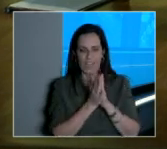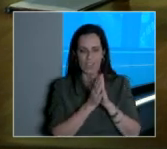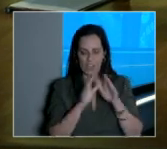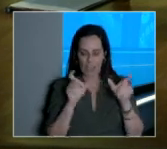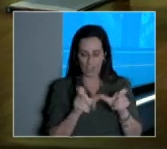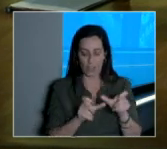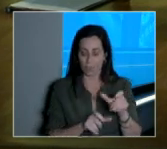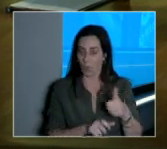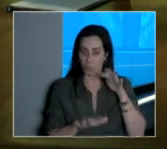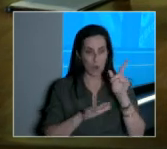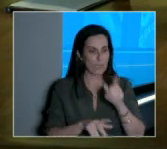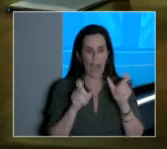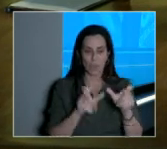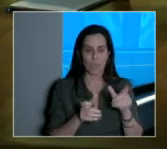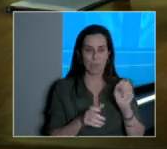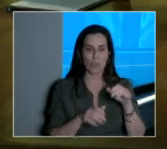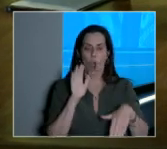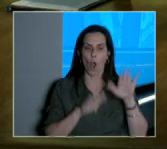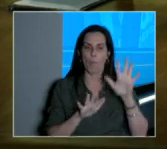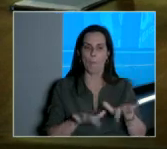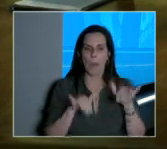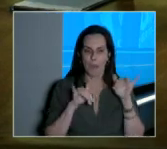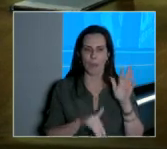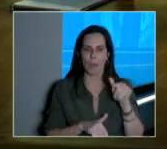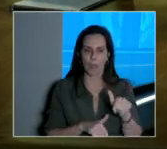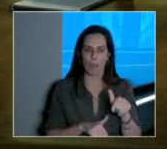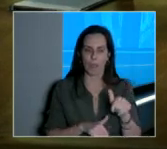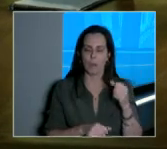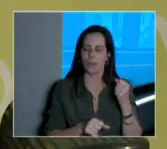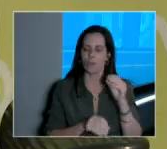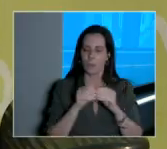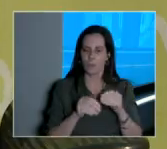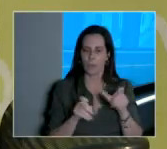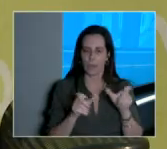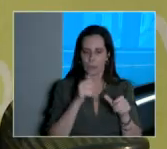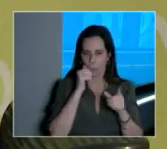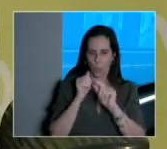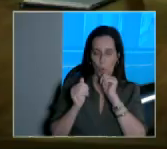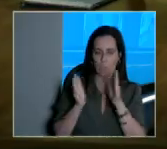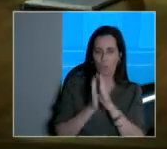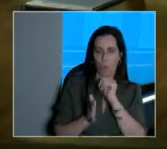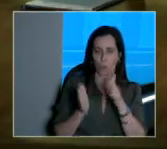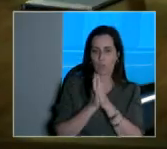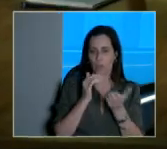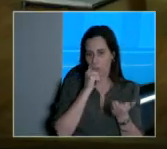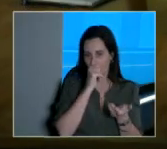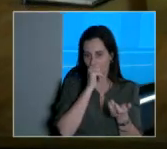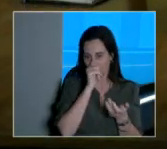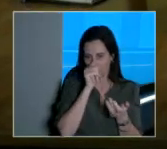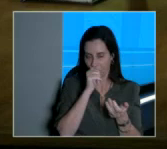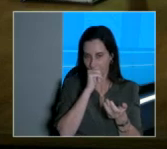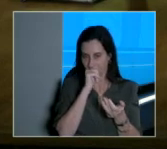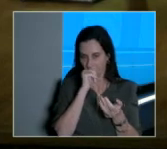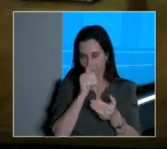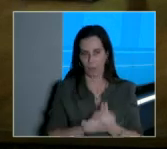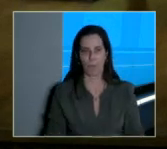ראש הממשלה למעשה לא צריך את החסינות, כי יש לו את הרוב במליאה, גם ככה להפעיל את החסינות. הוא לא רוצה לבקש, זה הכל. הוא לא...